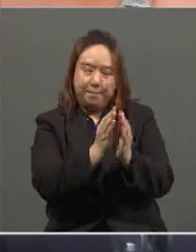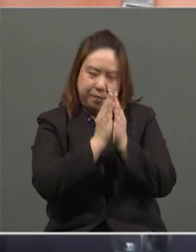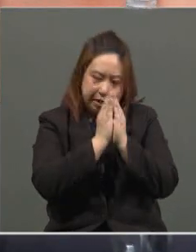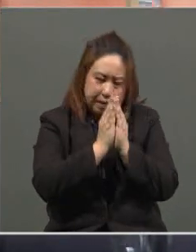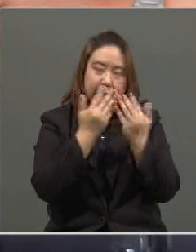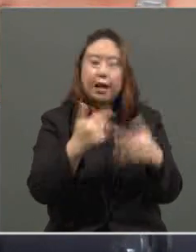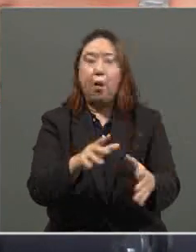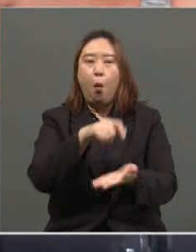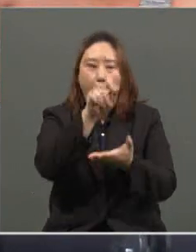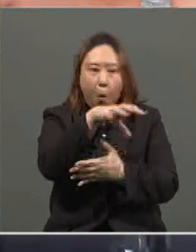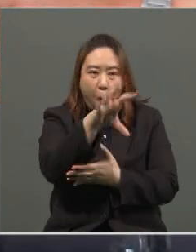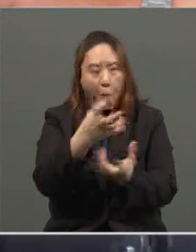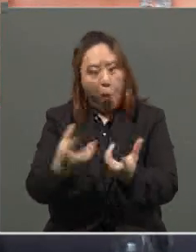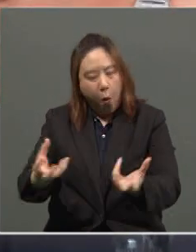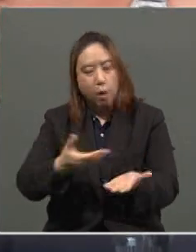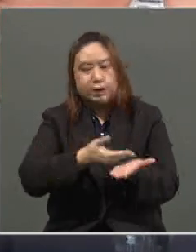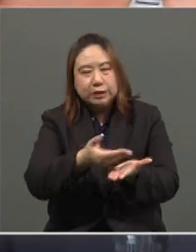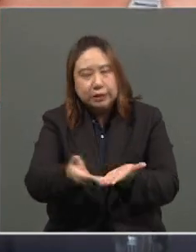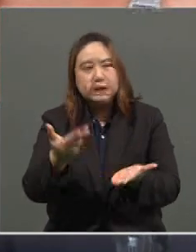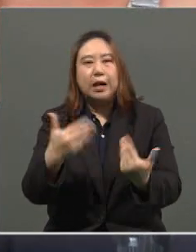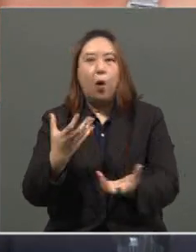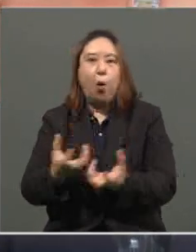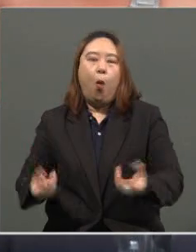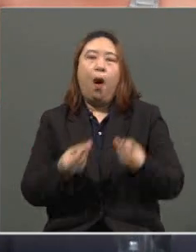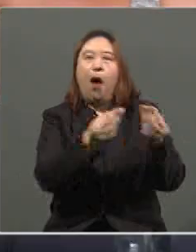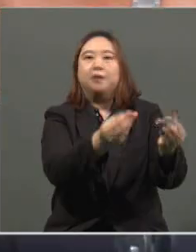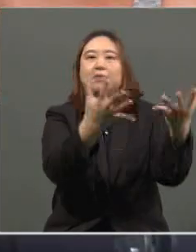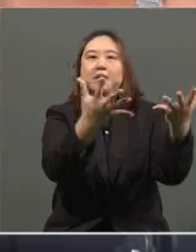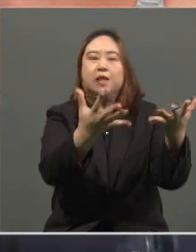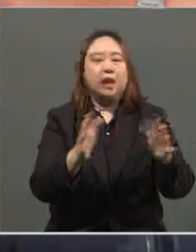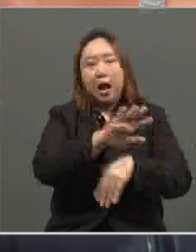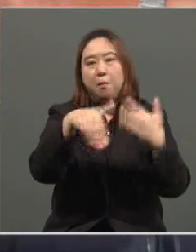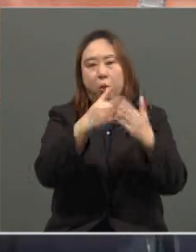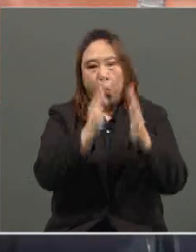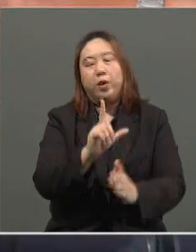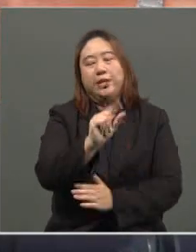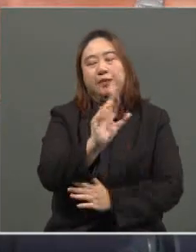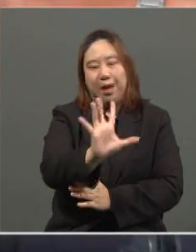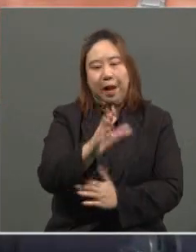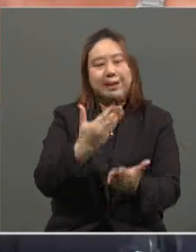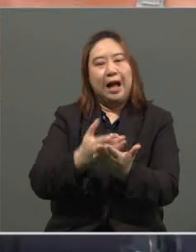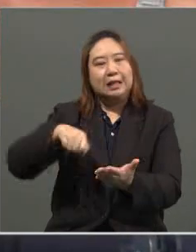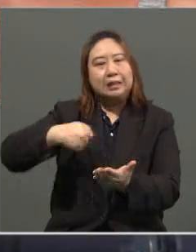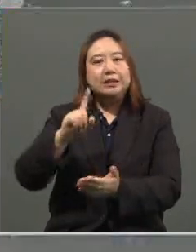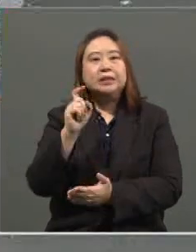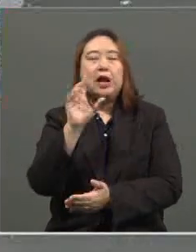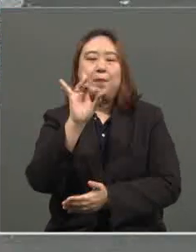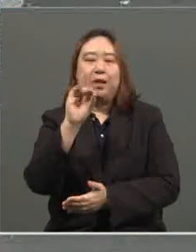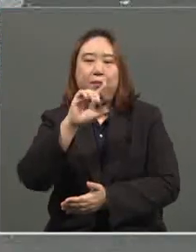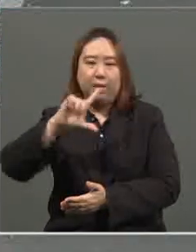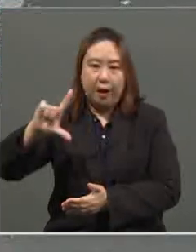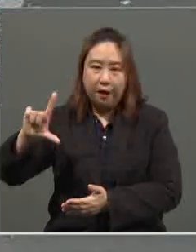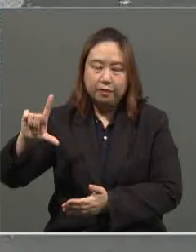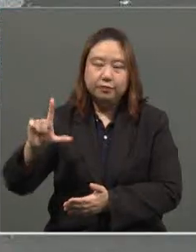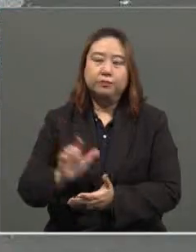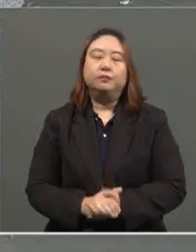ของว่ามีผู้เสียหายจากกรณีดังกล่าวรวมแล้ว25คนรวมมูลค่าความเสียหาย80ล้านบาทโด